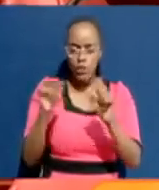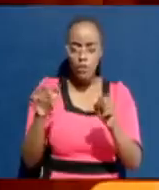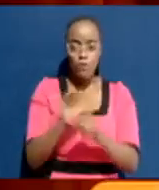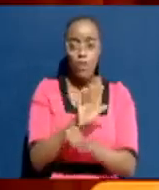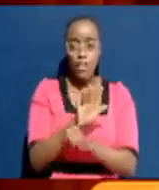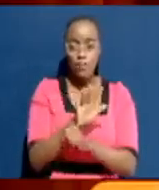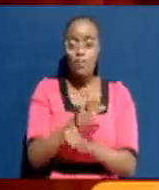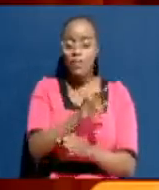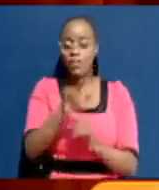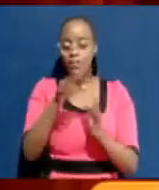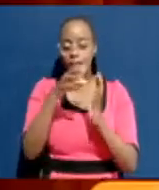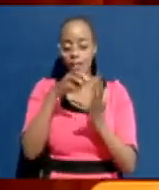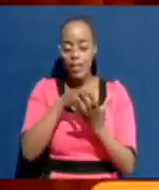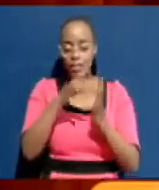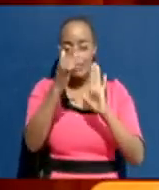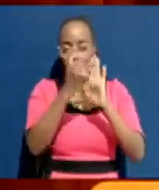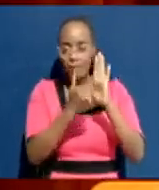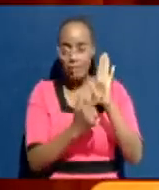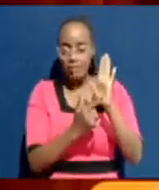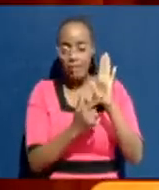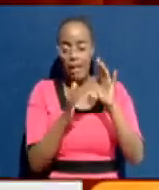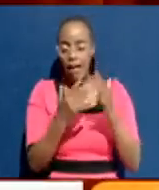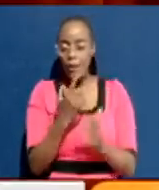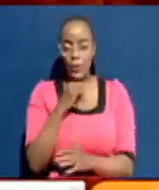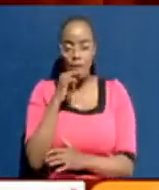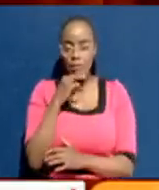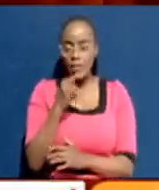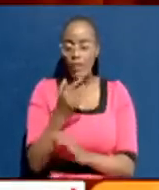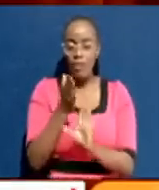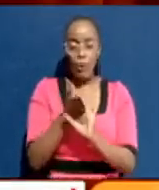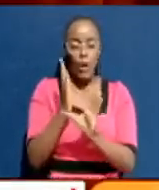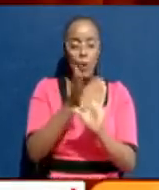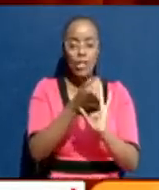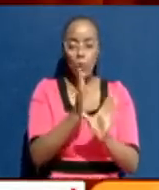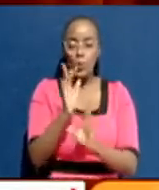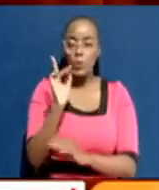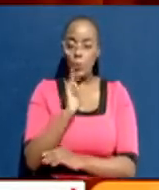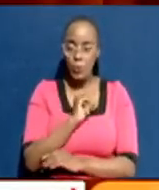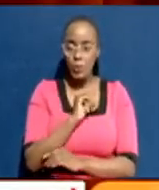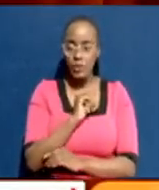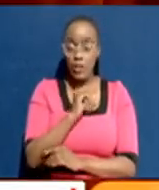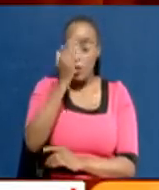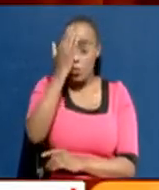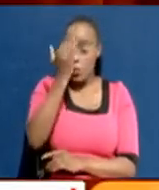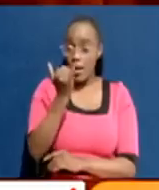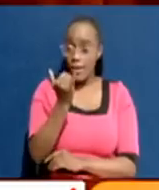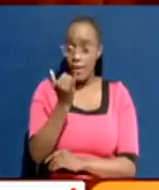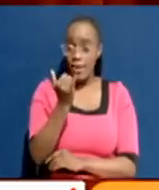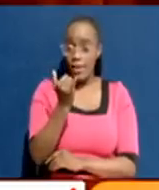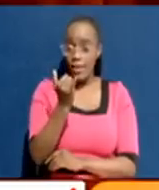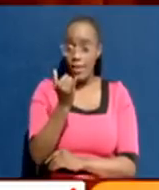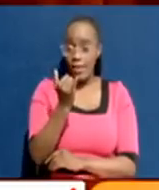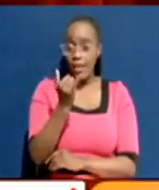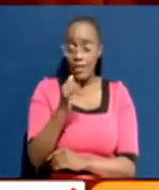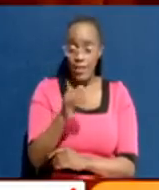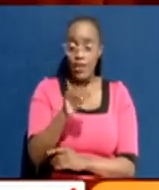vikamilifu. Those cases were necessitated to be withdrawn. Because as was